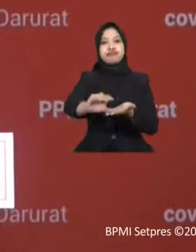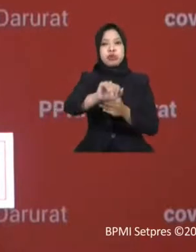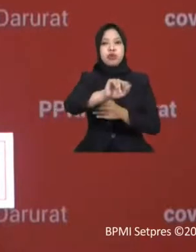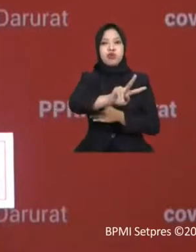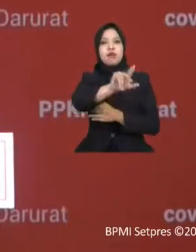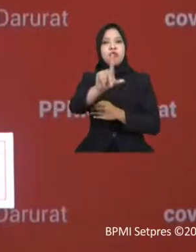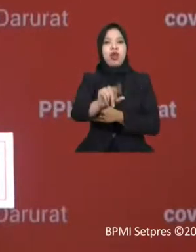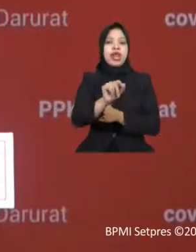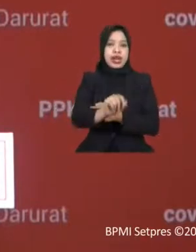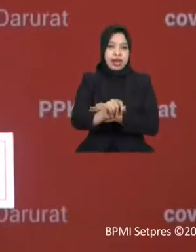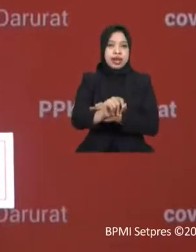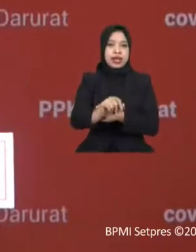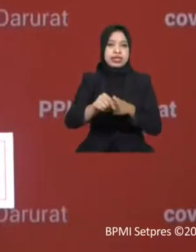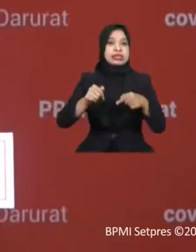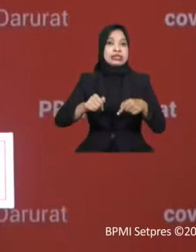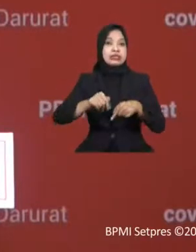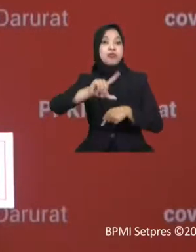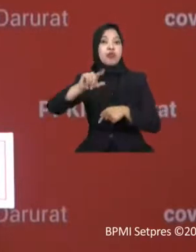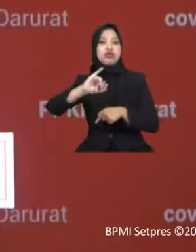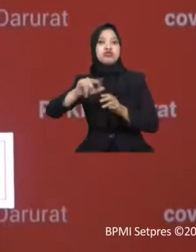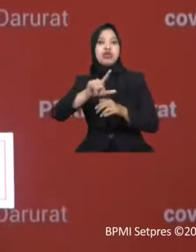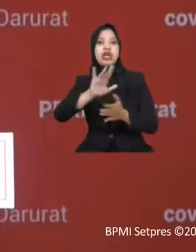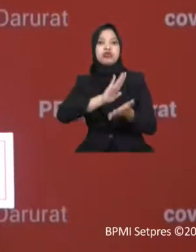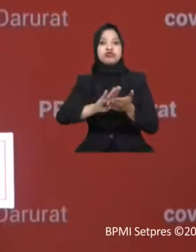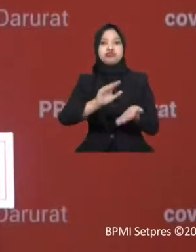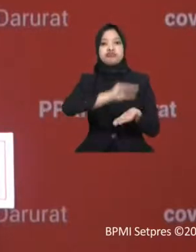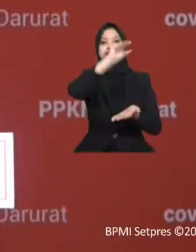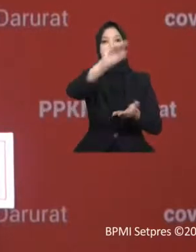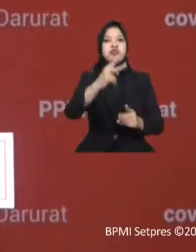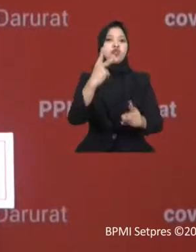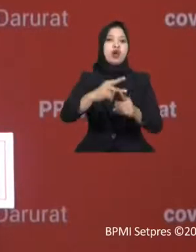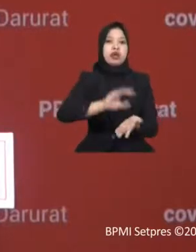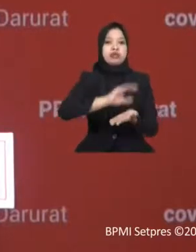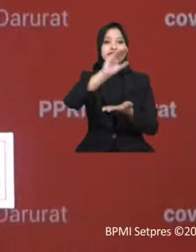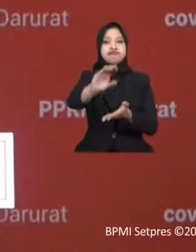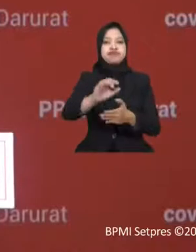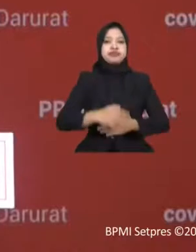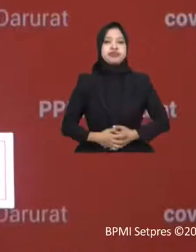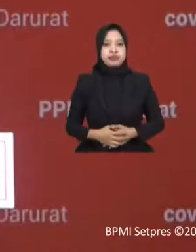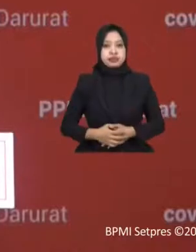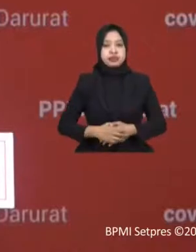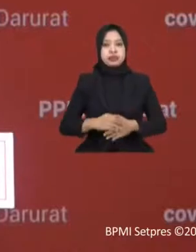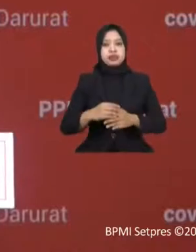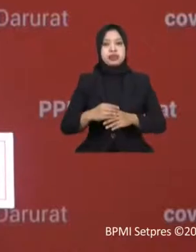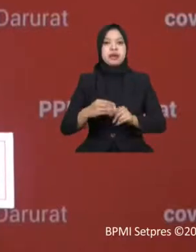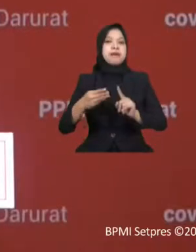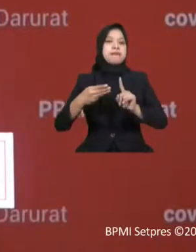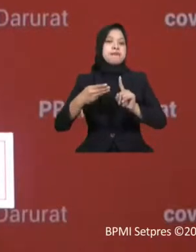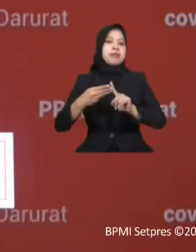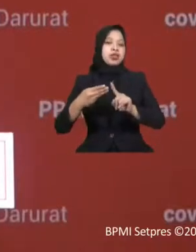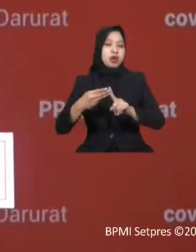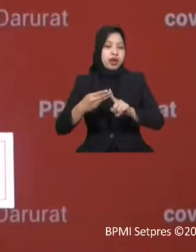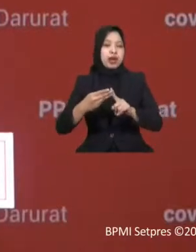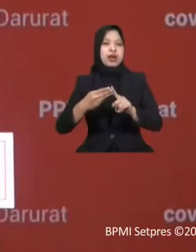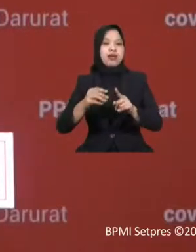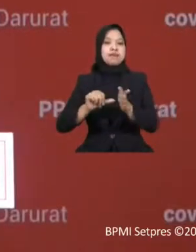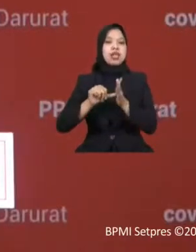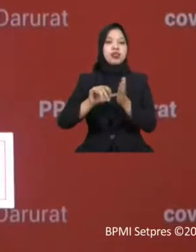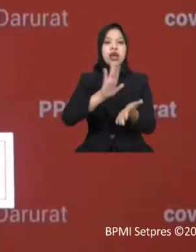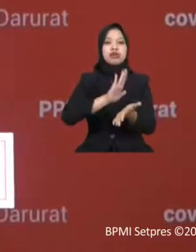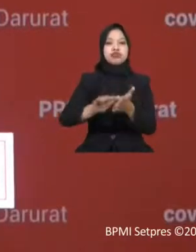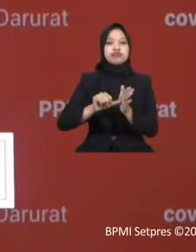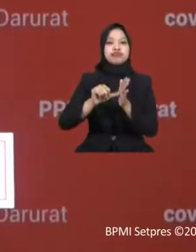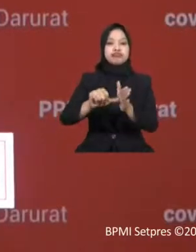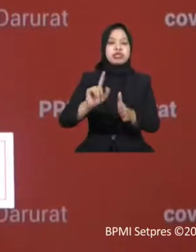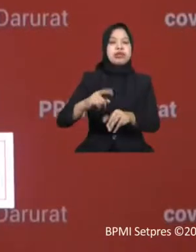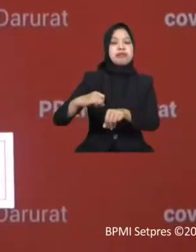bulan pada julak bulan Juli ini terima bantuan tunai adalah masyarakat terdampak